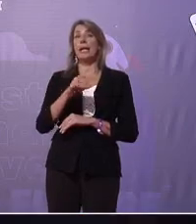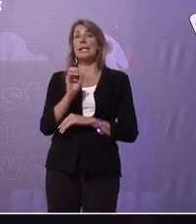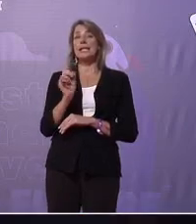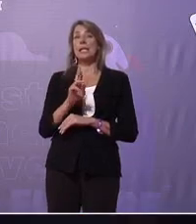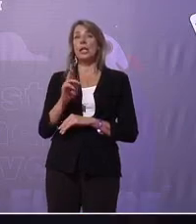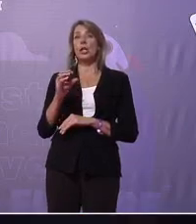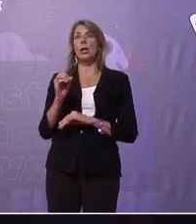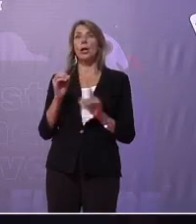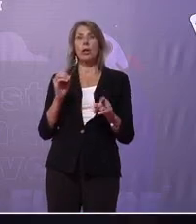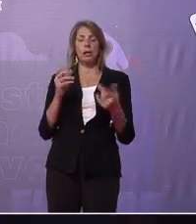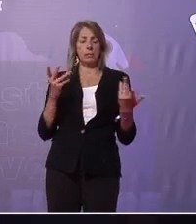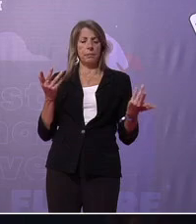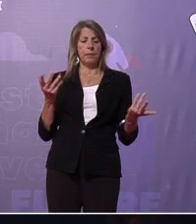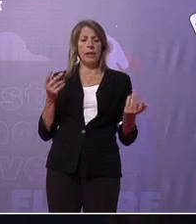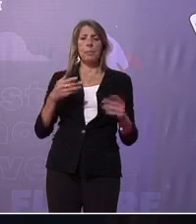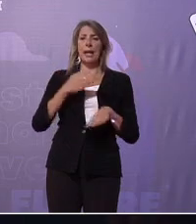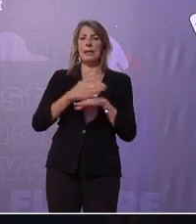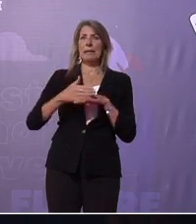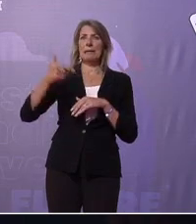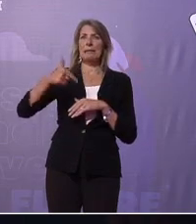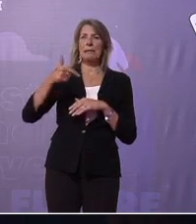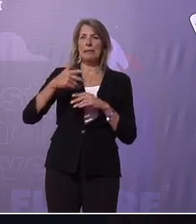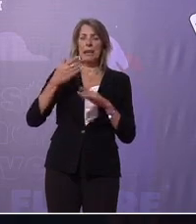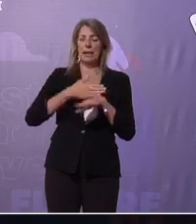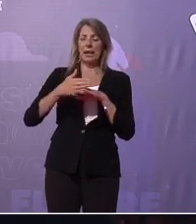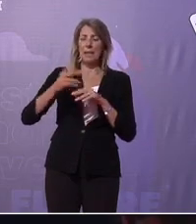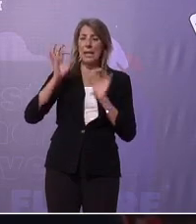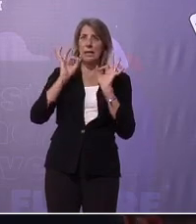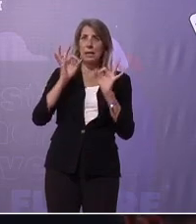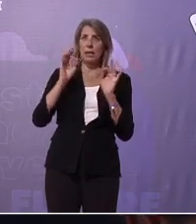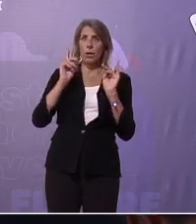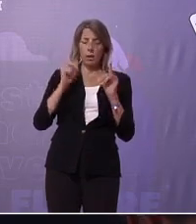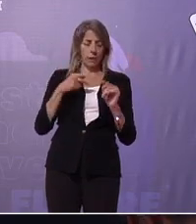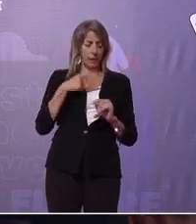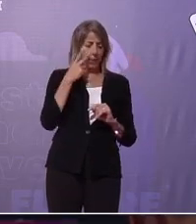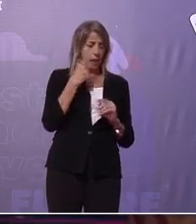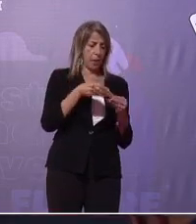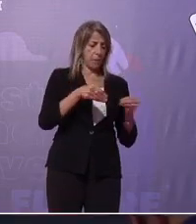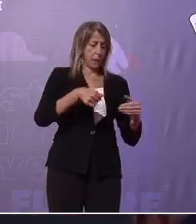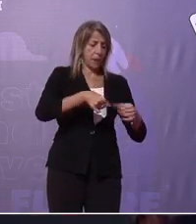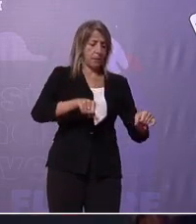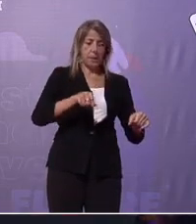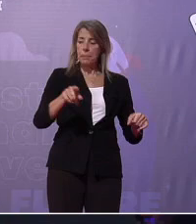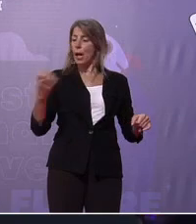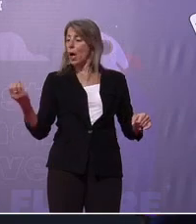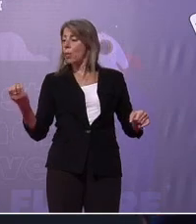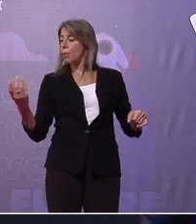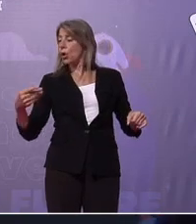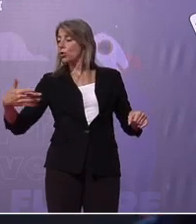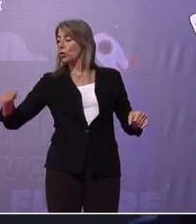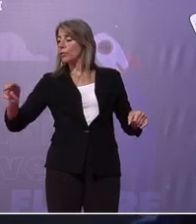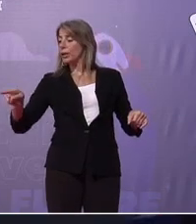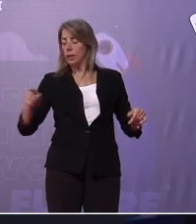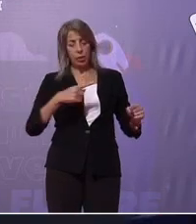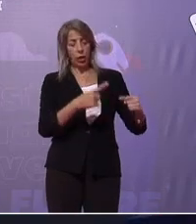essere in grado di giustificare e tenere sotto controllo tutta la tua catena di produzione che va dalle materie prime al prodotto finito al